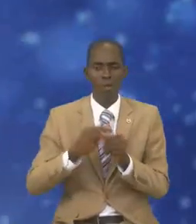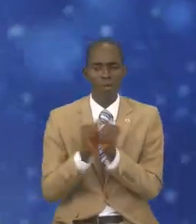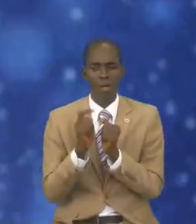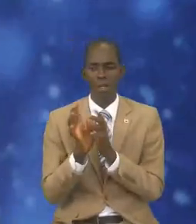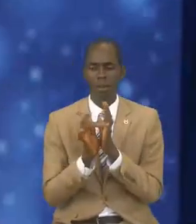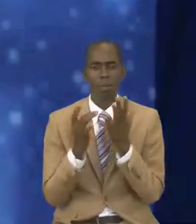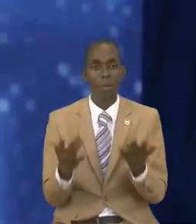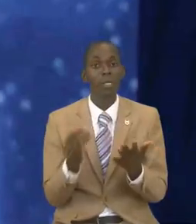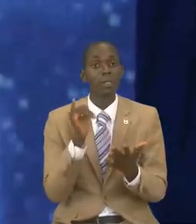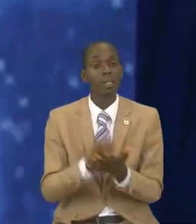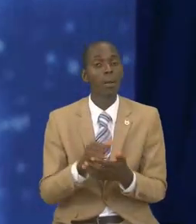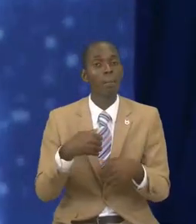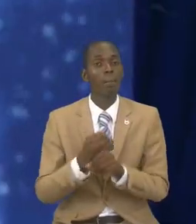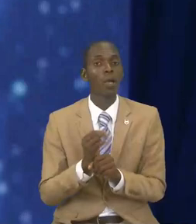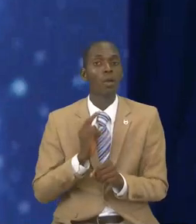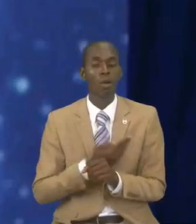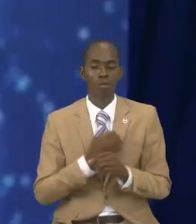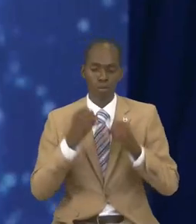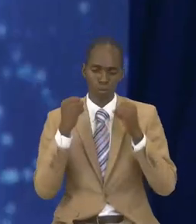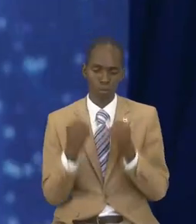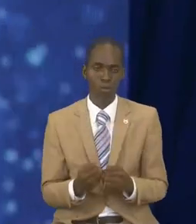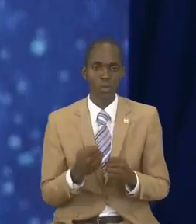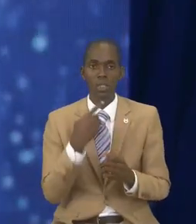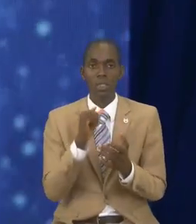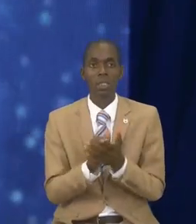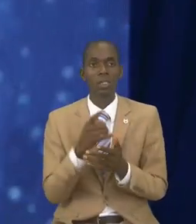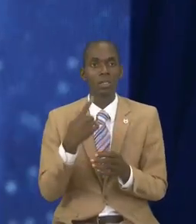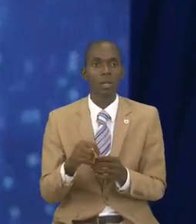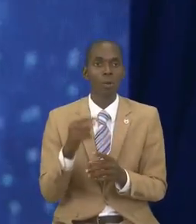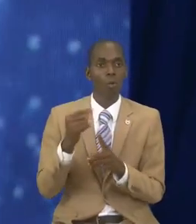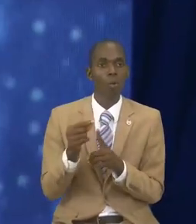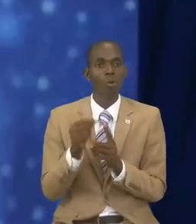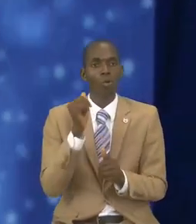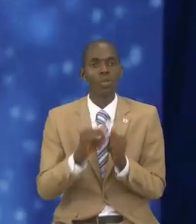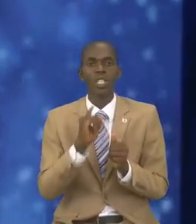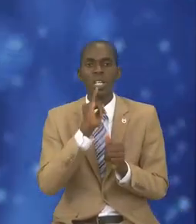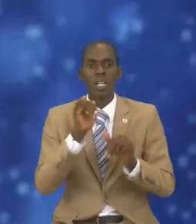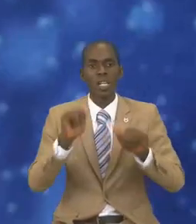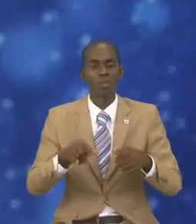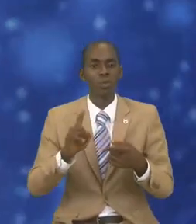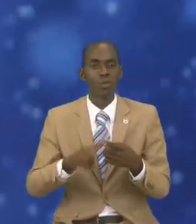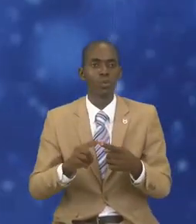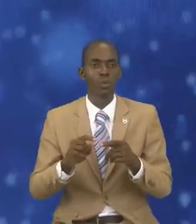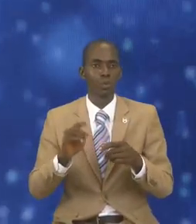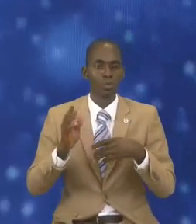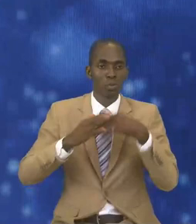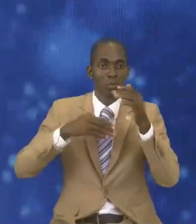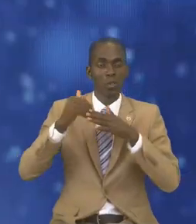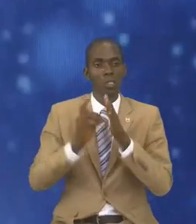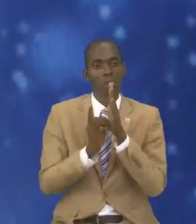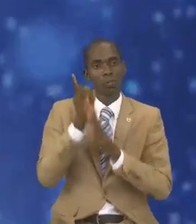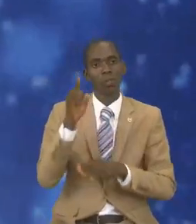les Écritures. Cela nous rend ferme par la parole qui peut édifier et